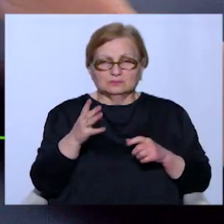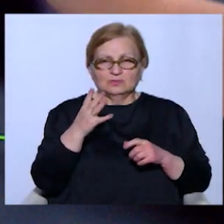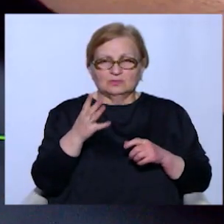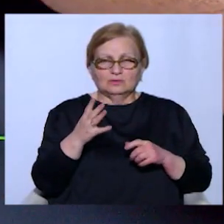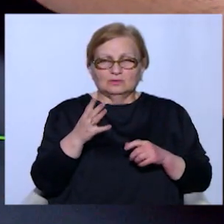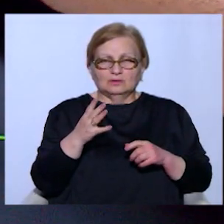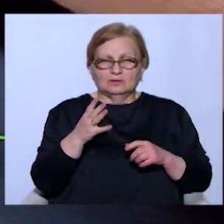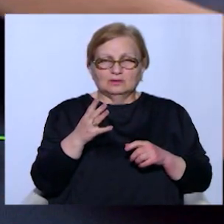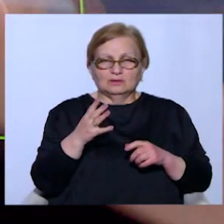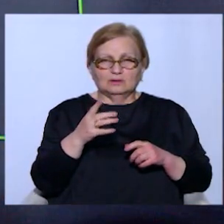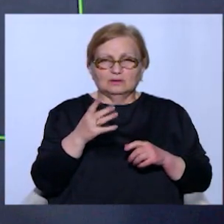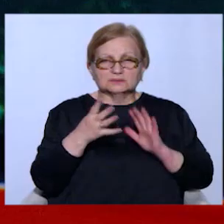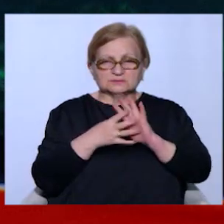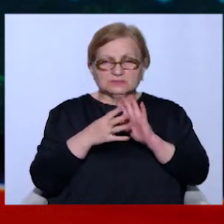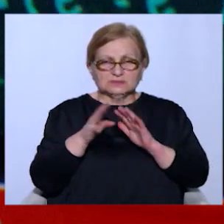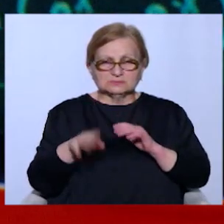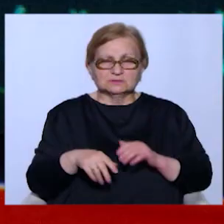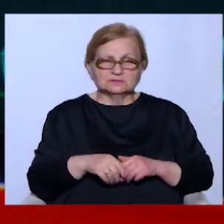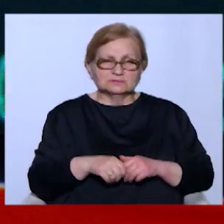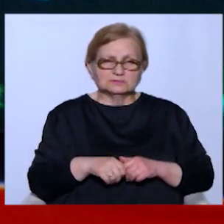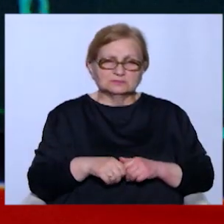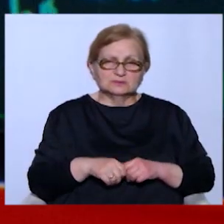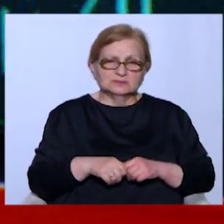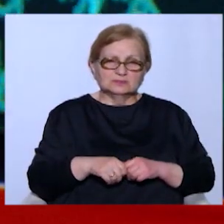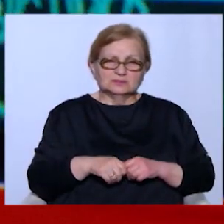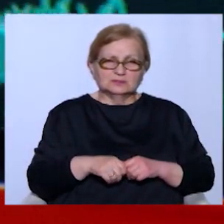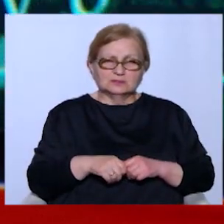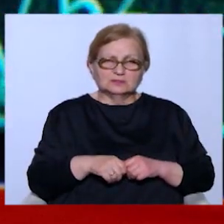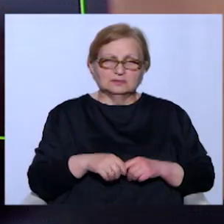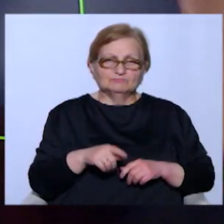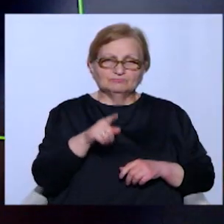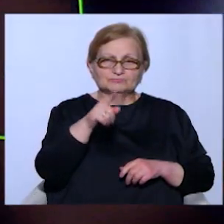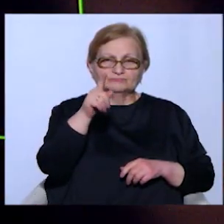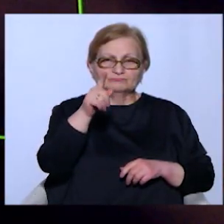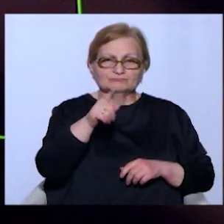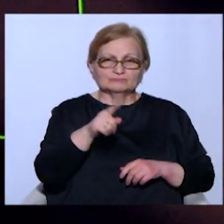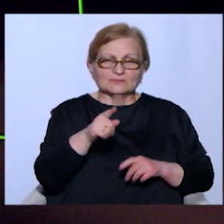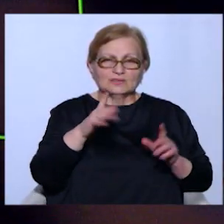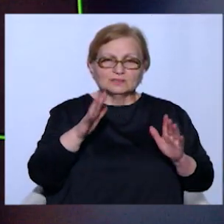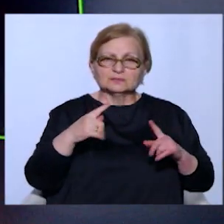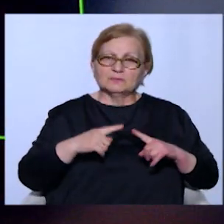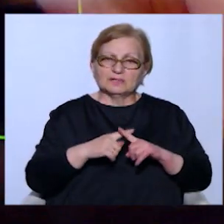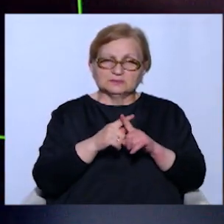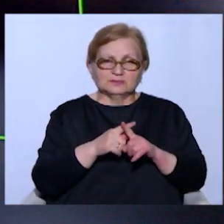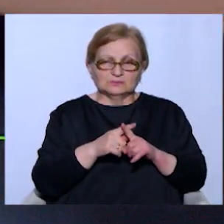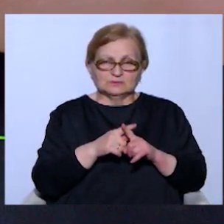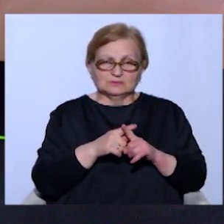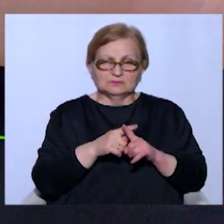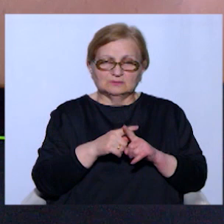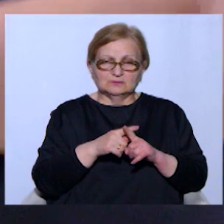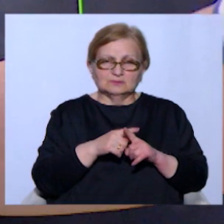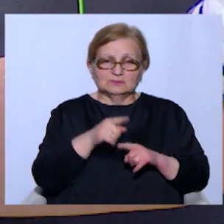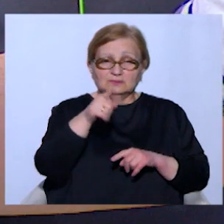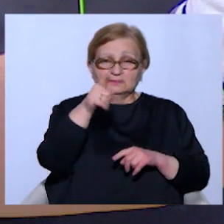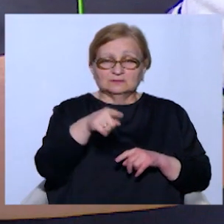აგურის კარტი, რომელიც არის რაოდენობით 9, ნახეთ, აქ ეს სიმრავლეები გადაიკვეთება, იმიტომ რომ ეს არის